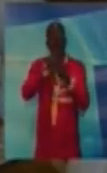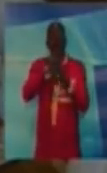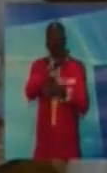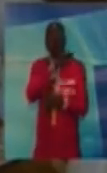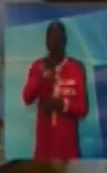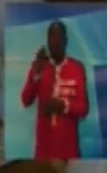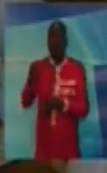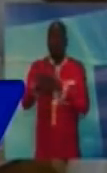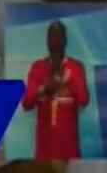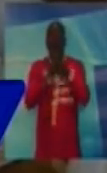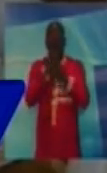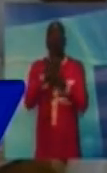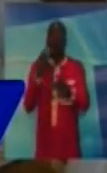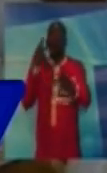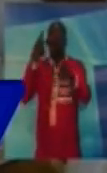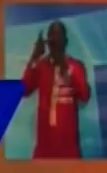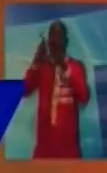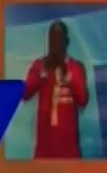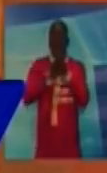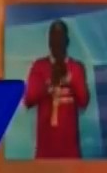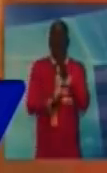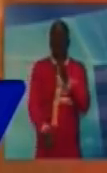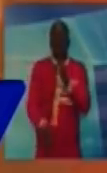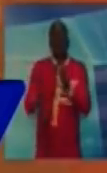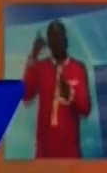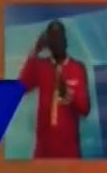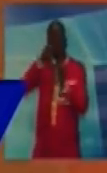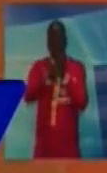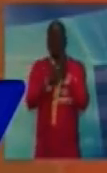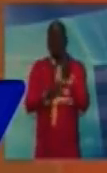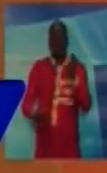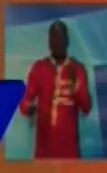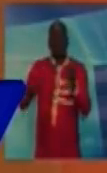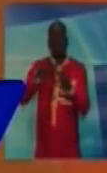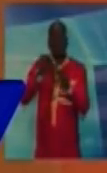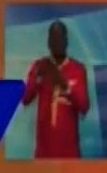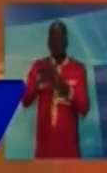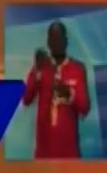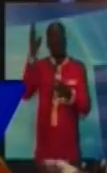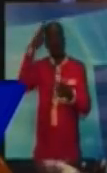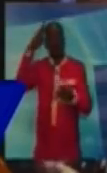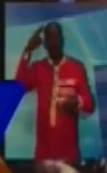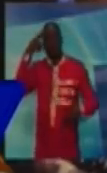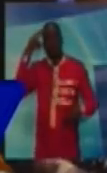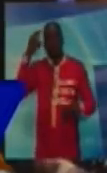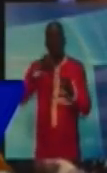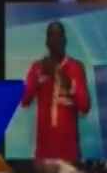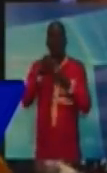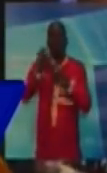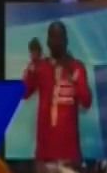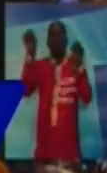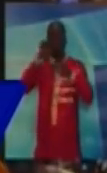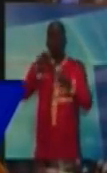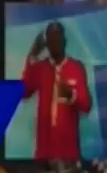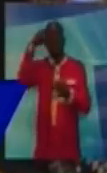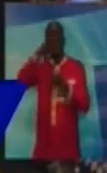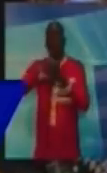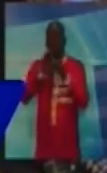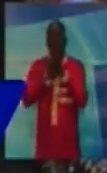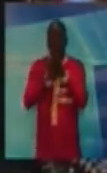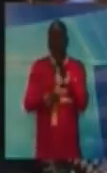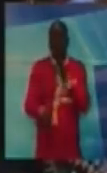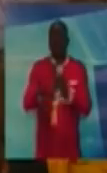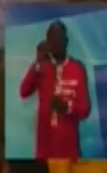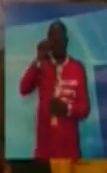territoire national vise à réduire le risque de diarrhée et de rougeole, stimuler le système immunitaire et réduire